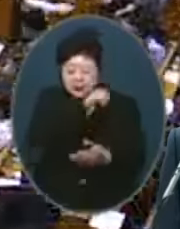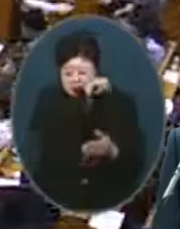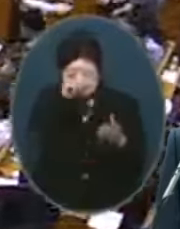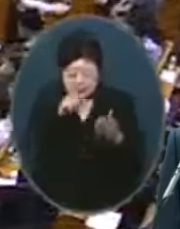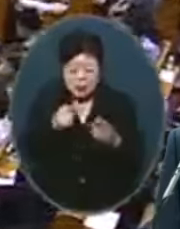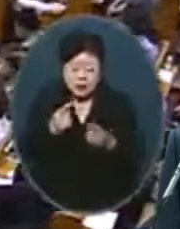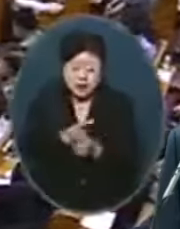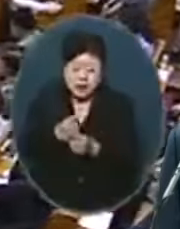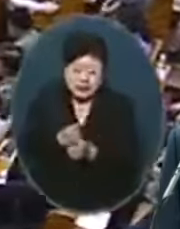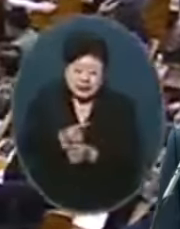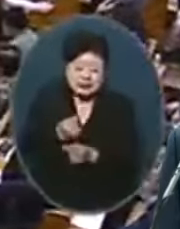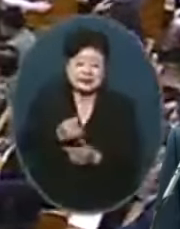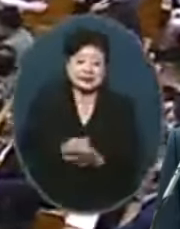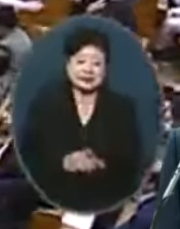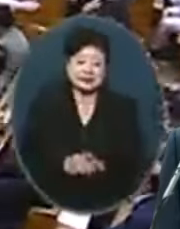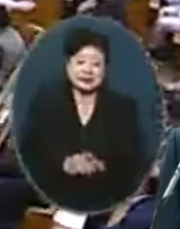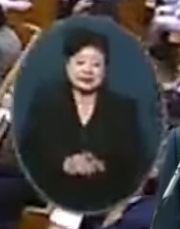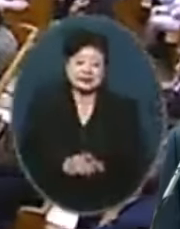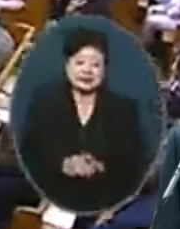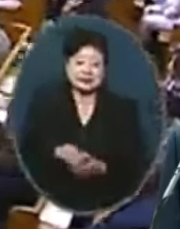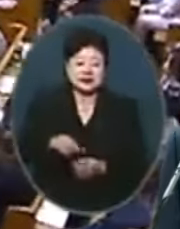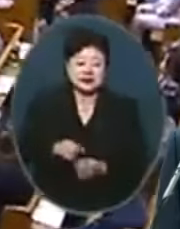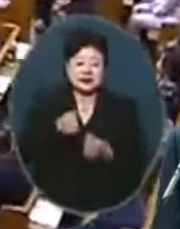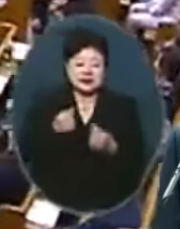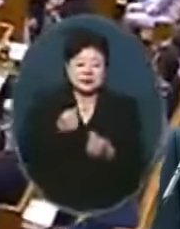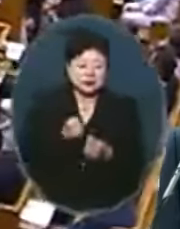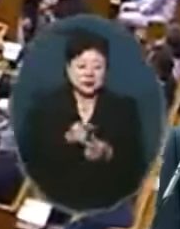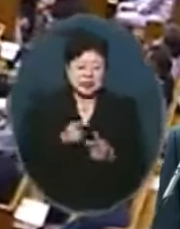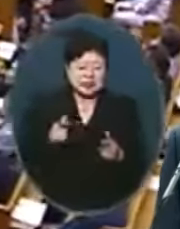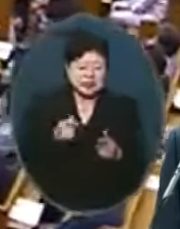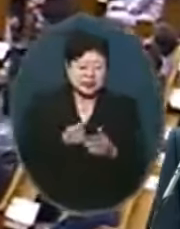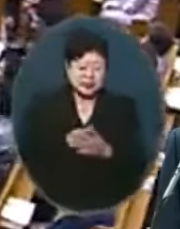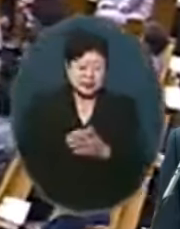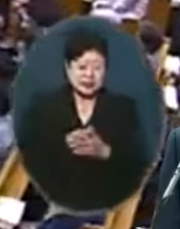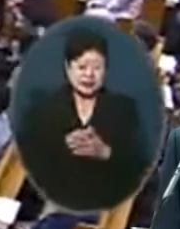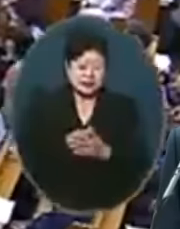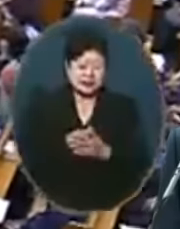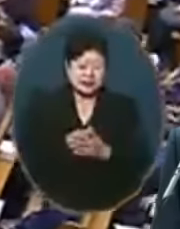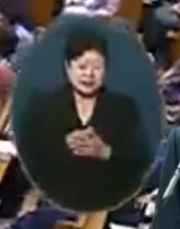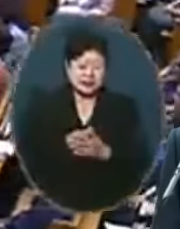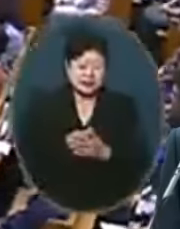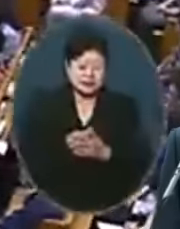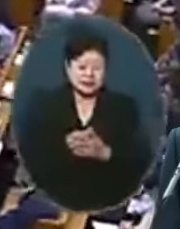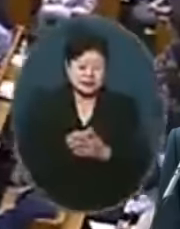인생을 변화시키는 차원으로 삼지 않고 있기 때문에